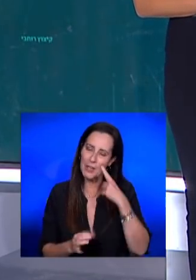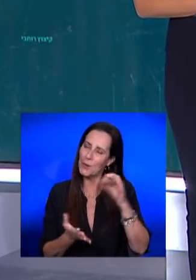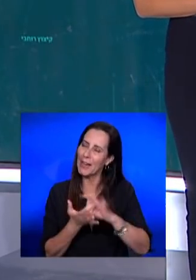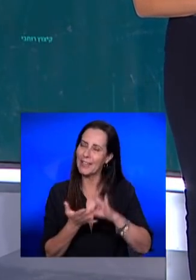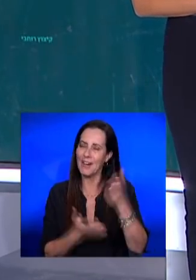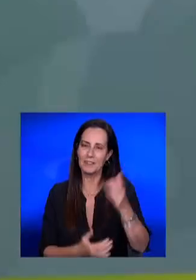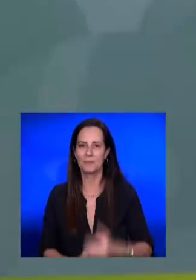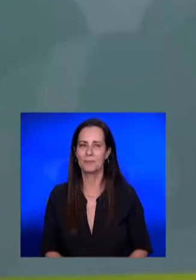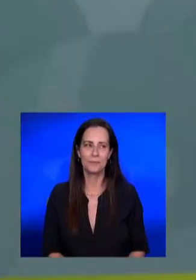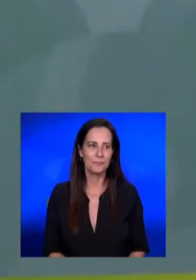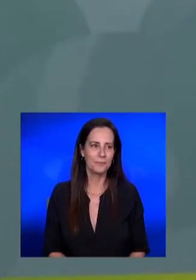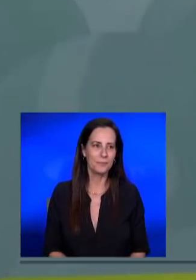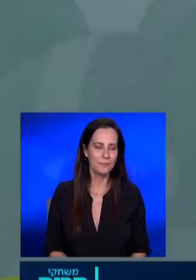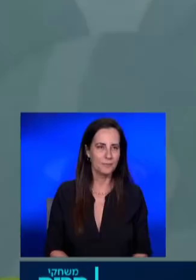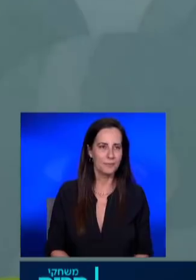שהכנו.